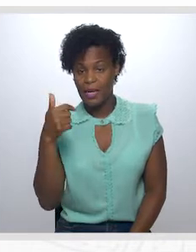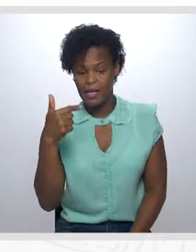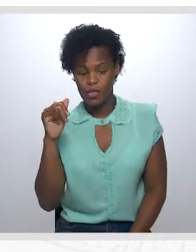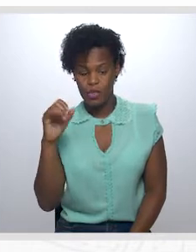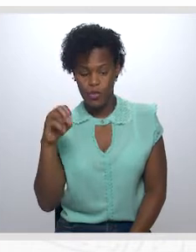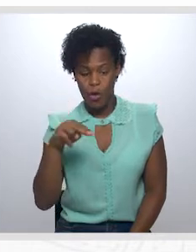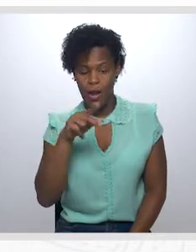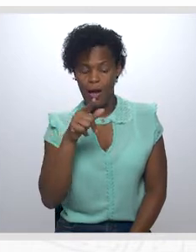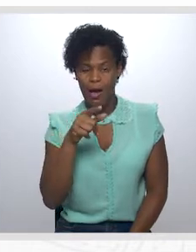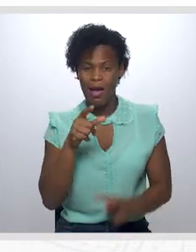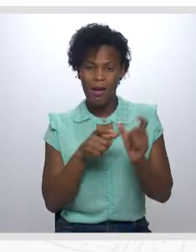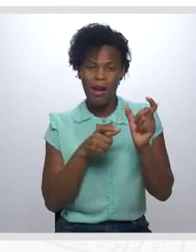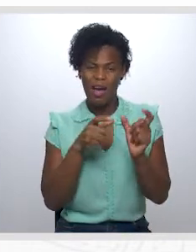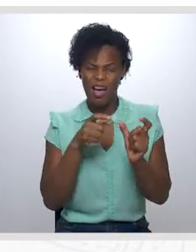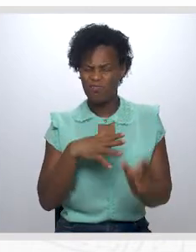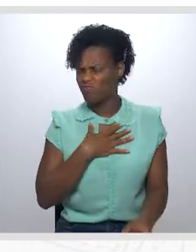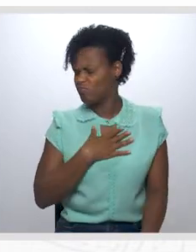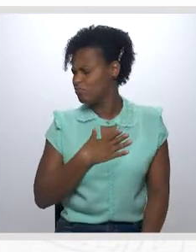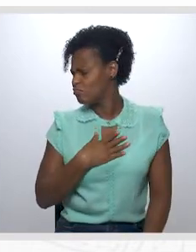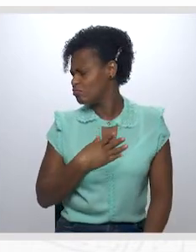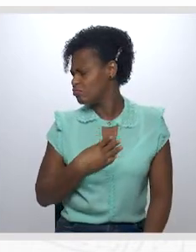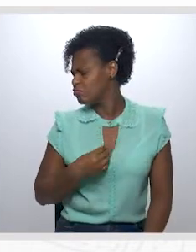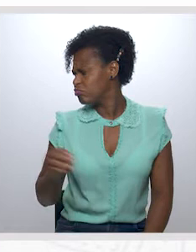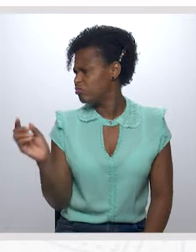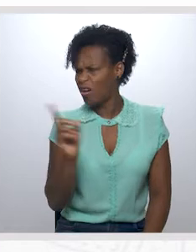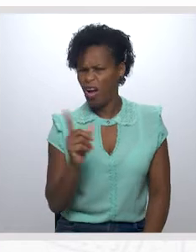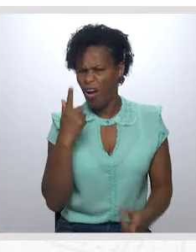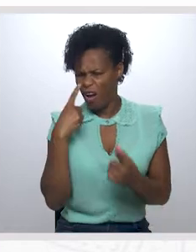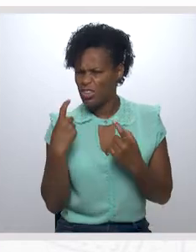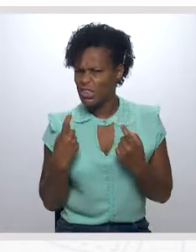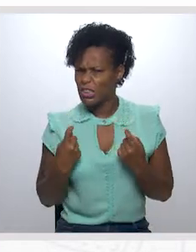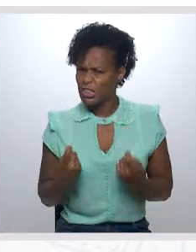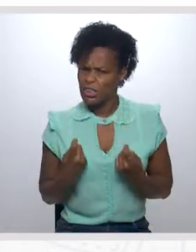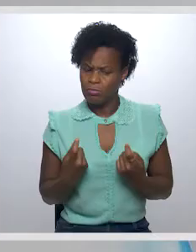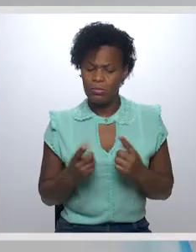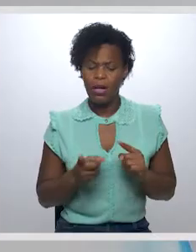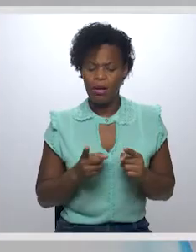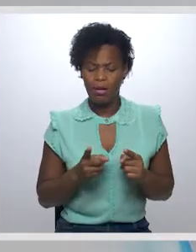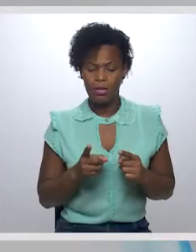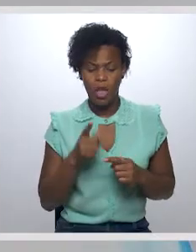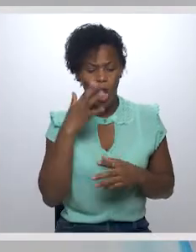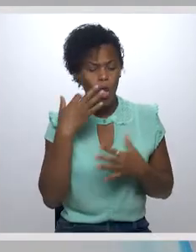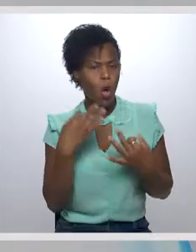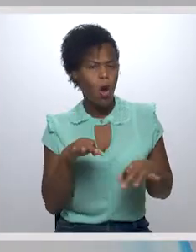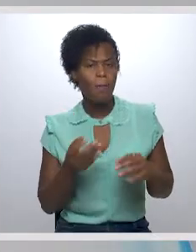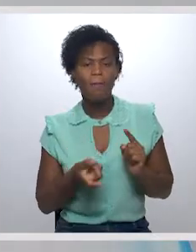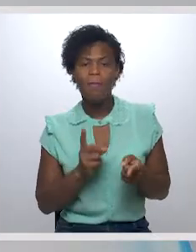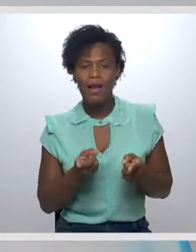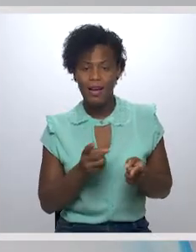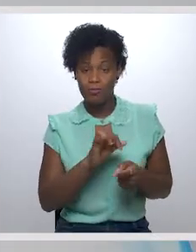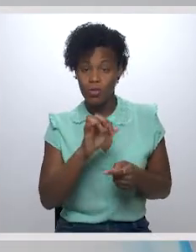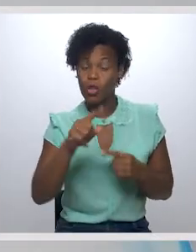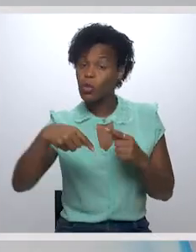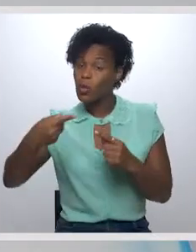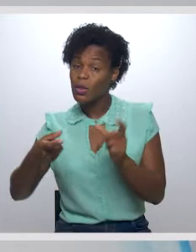l'expression « je déteste que ». C'est normal que. Vous connaissez aussi